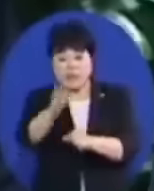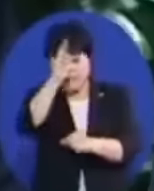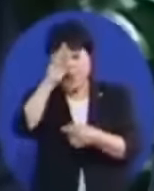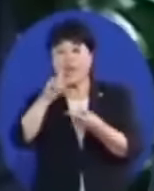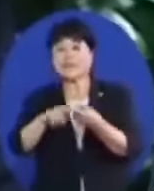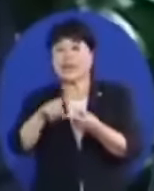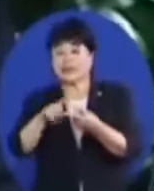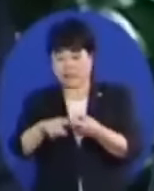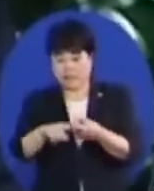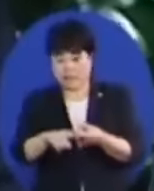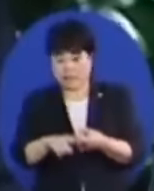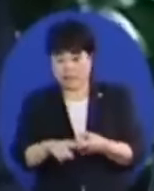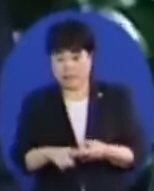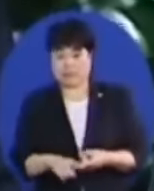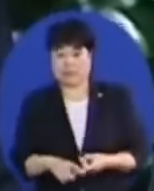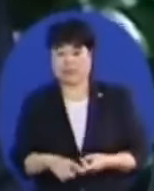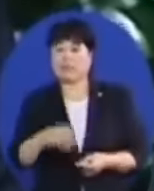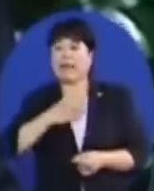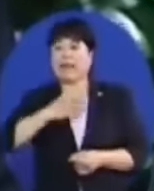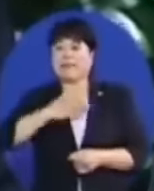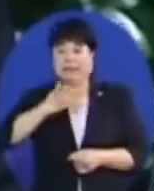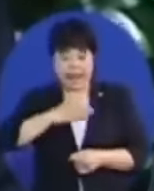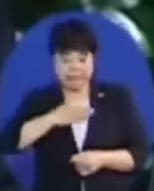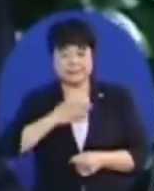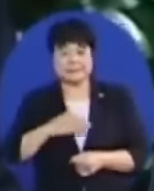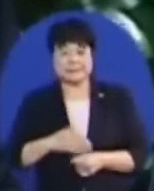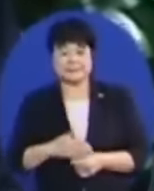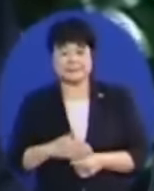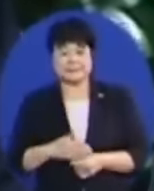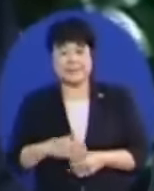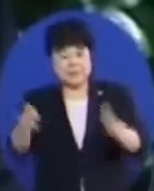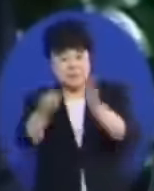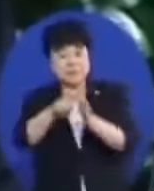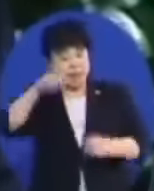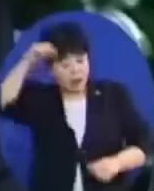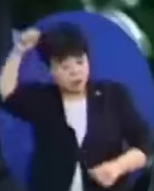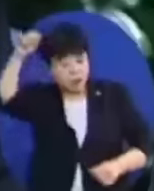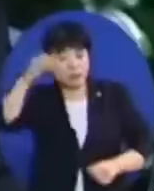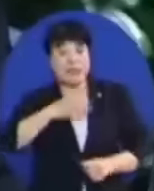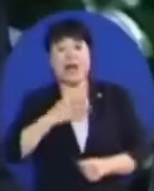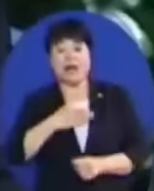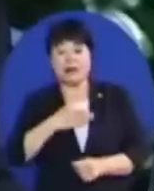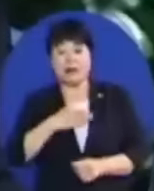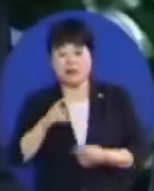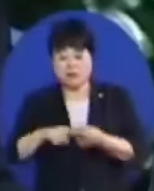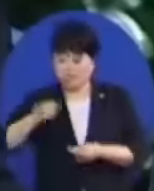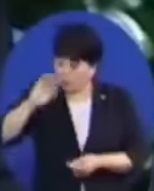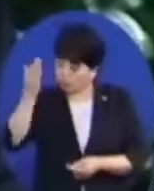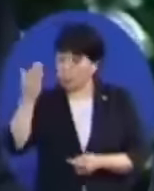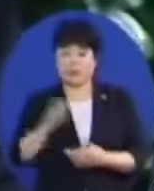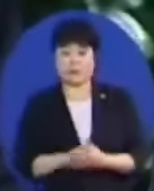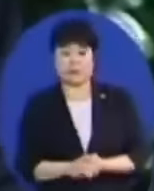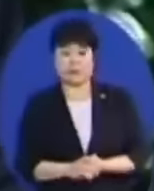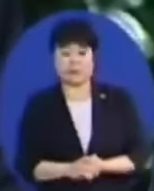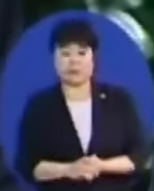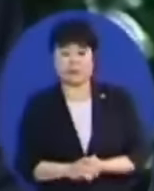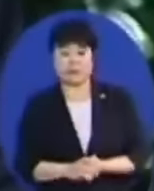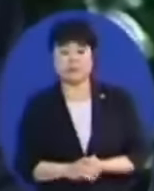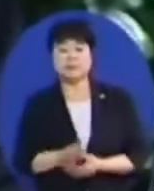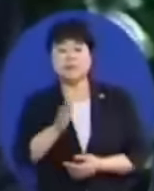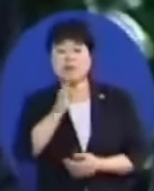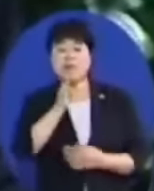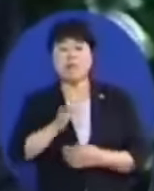말합니다. 그러면 그 사람은 아저 나다 믿습니다. 그대로 이루어지는 것입니다. 이런